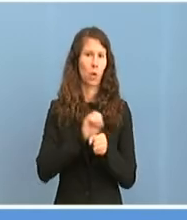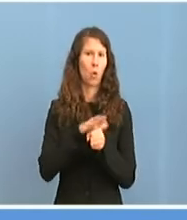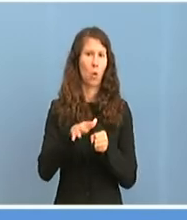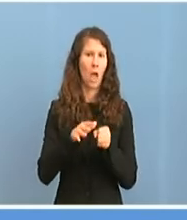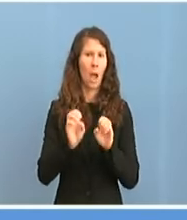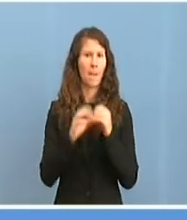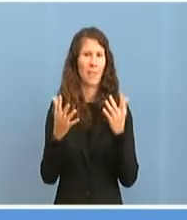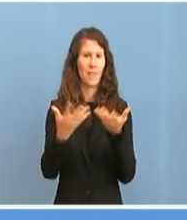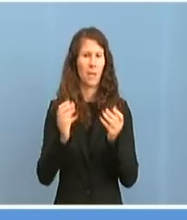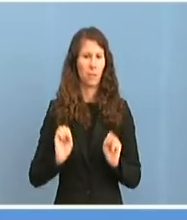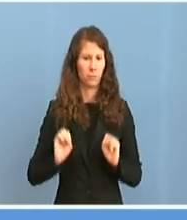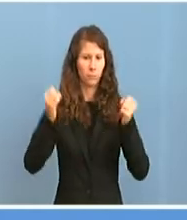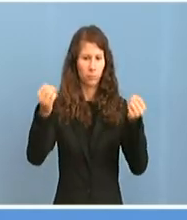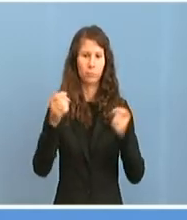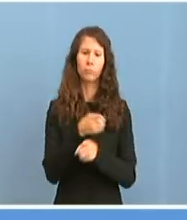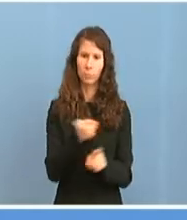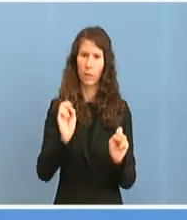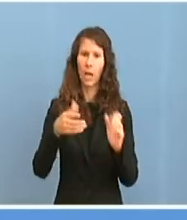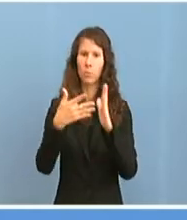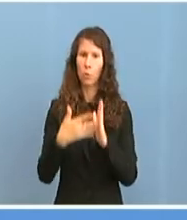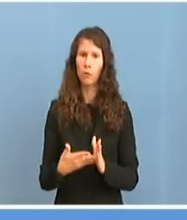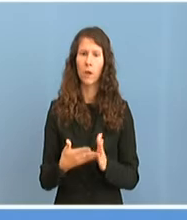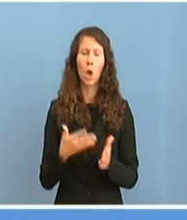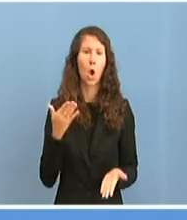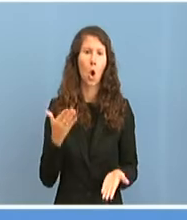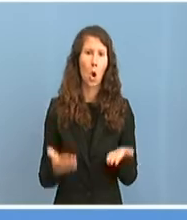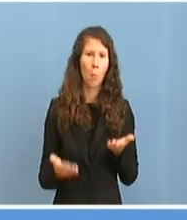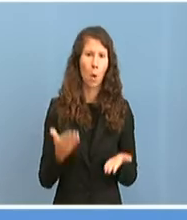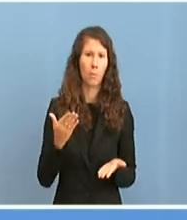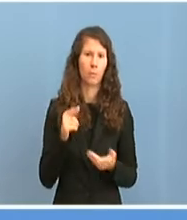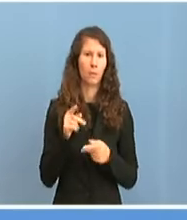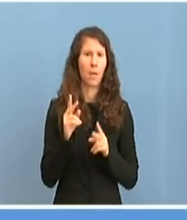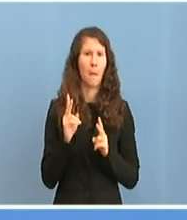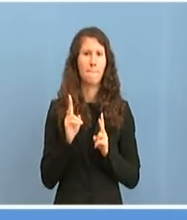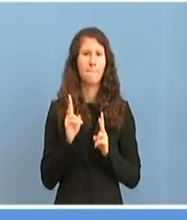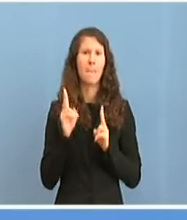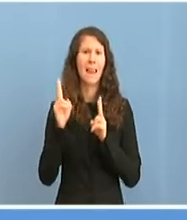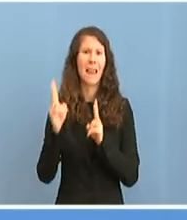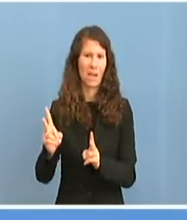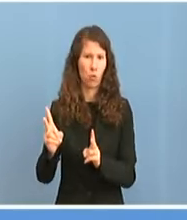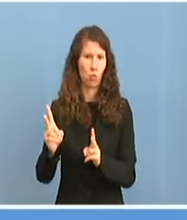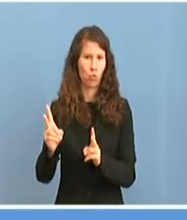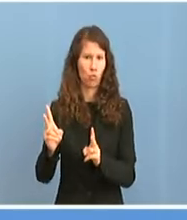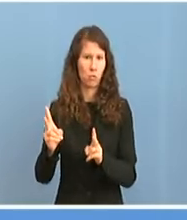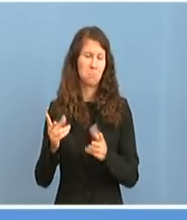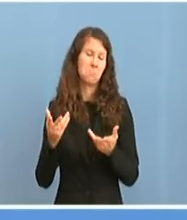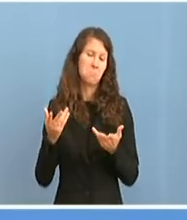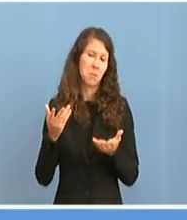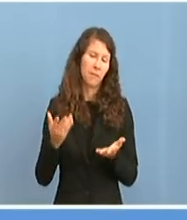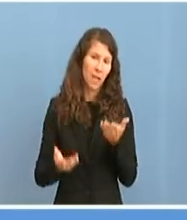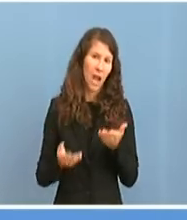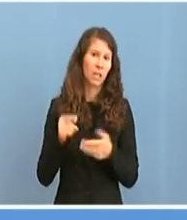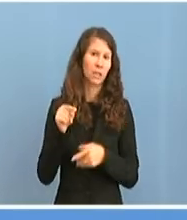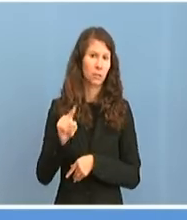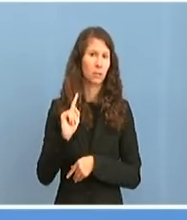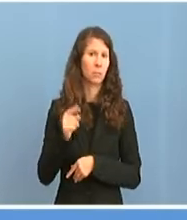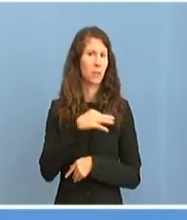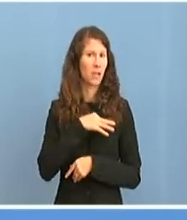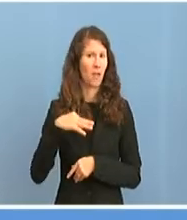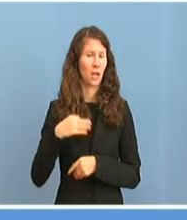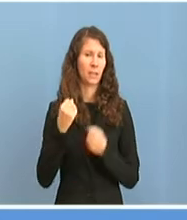sehen, können diese prüfen, ob sie neben einer Beleihung gegebenenfalls private Sicherheitsdienstleister auch